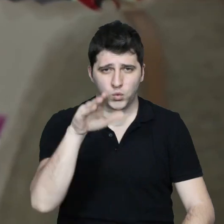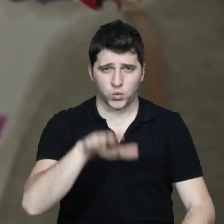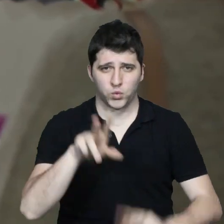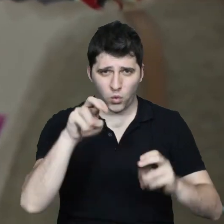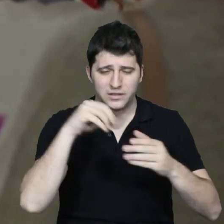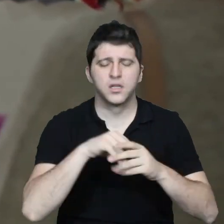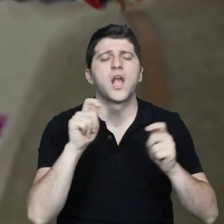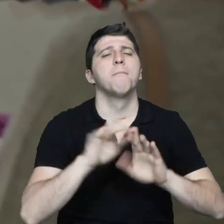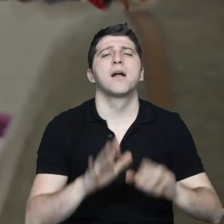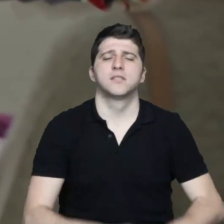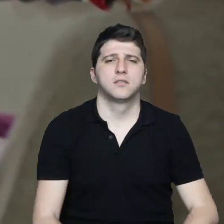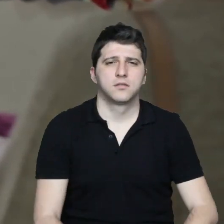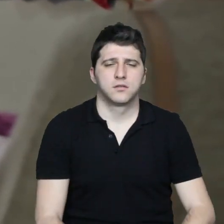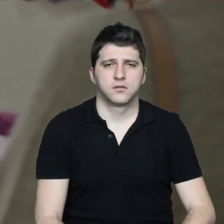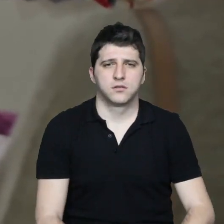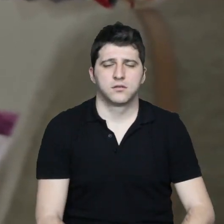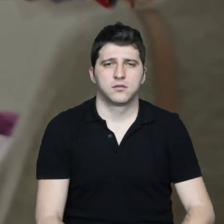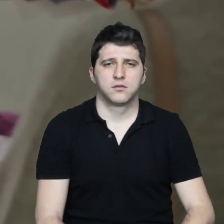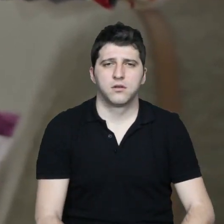konusuysa yapmaz öyle bir şey.